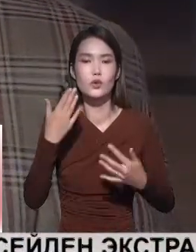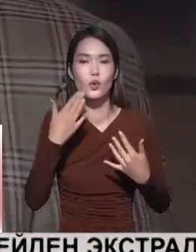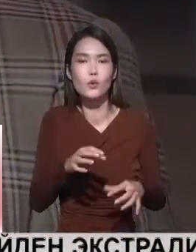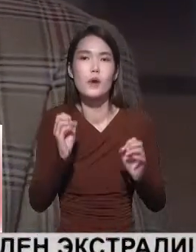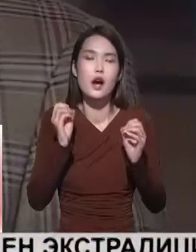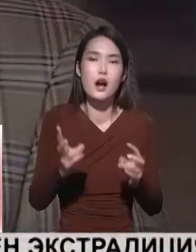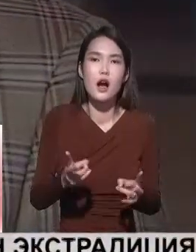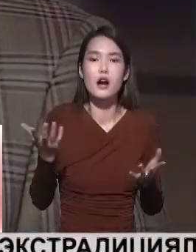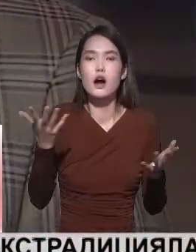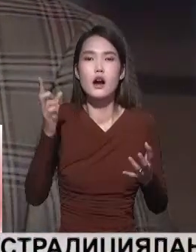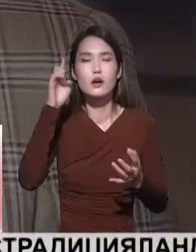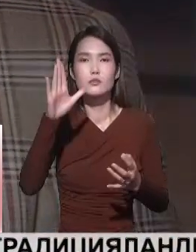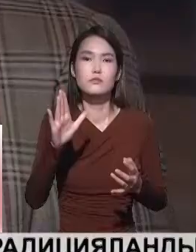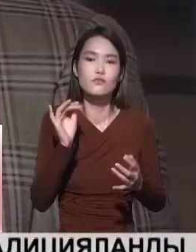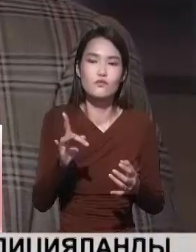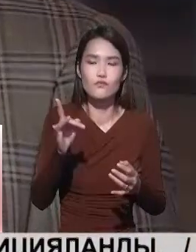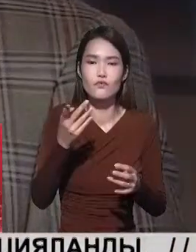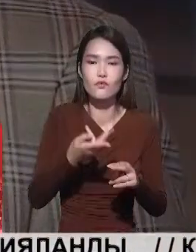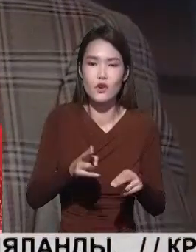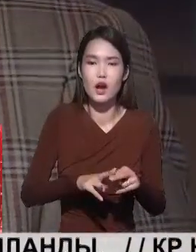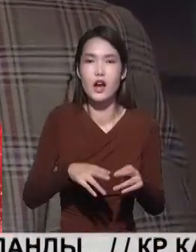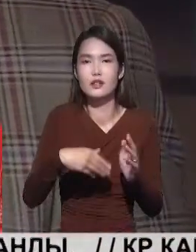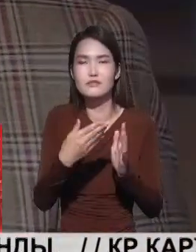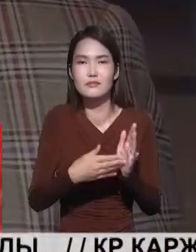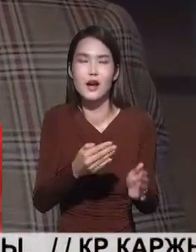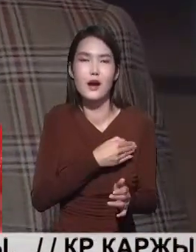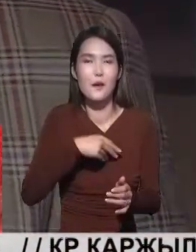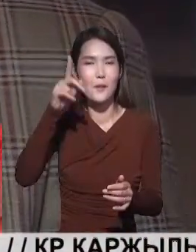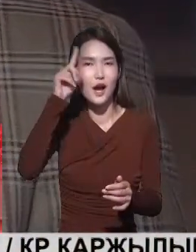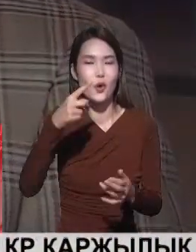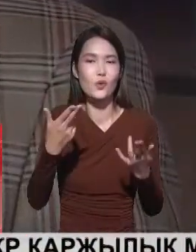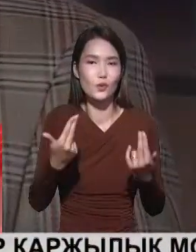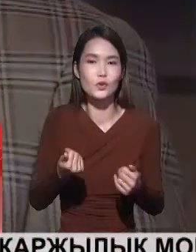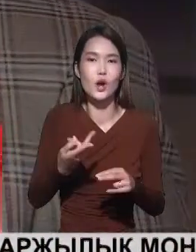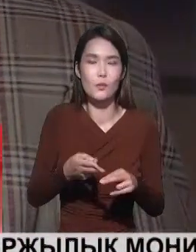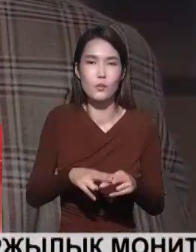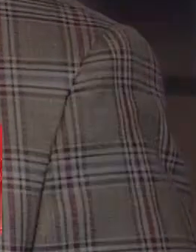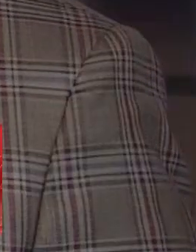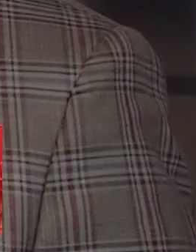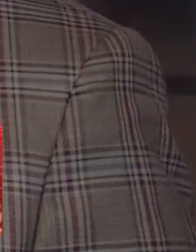қандай жағдайда деген секілді бір ойларын білгіміз келді. Сол шараны өткізіп алдық жаңа.